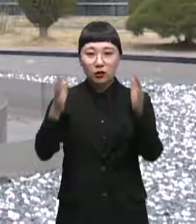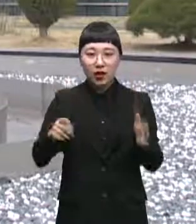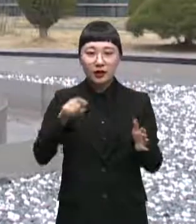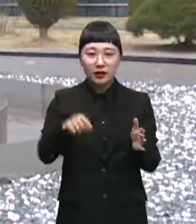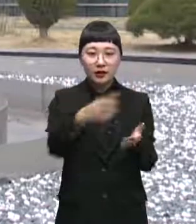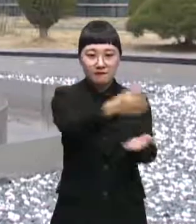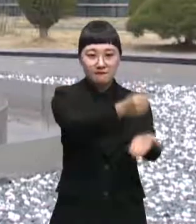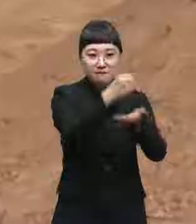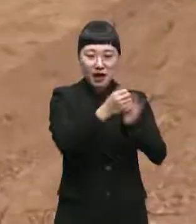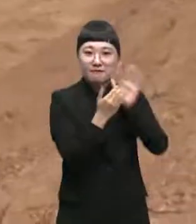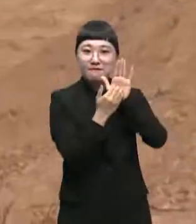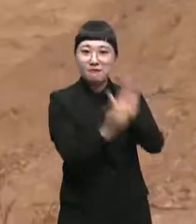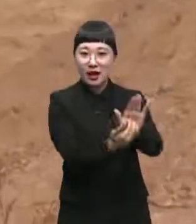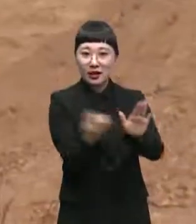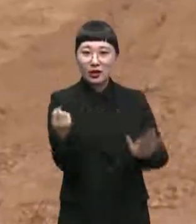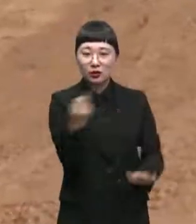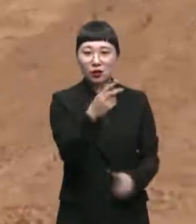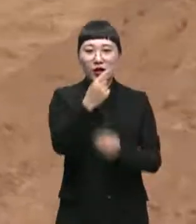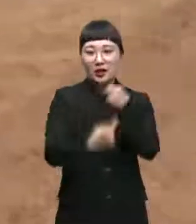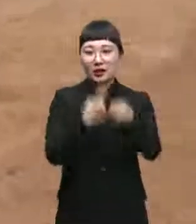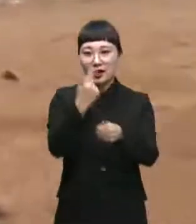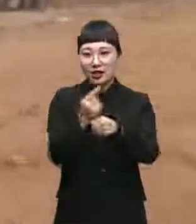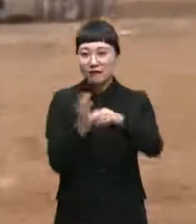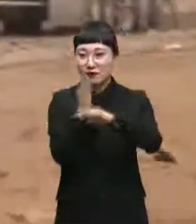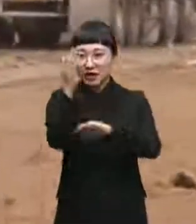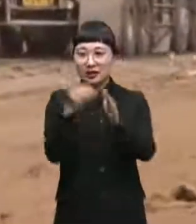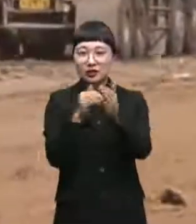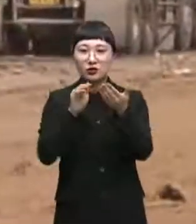벌칙을 받게 되며 한 해 반입 총량을 초과한 후